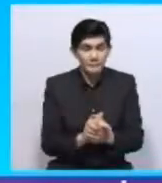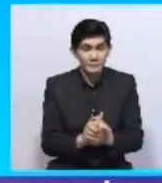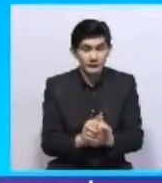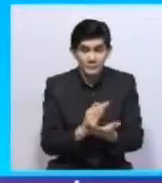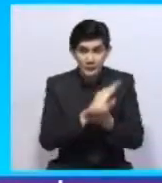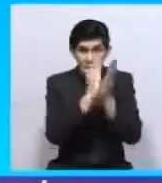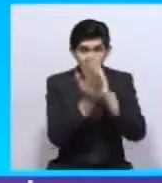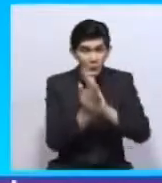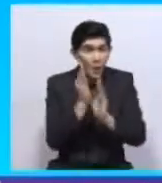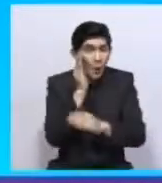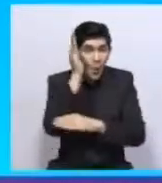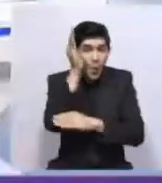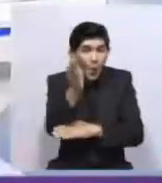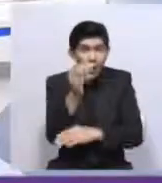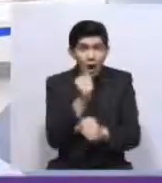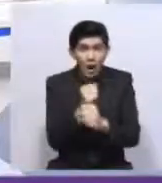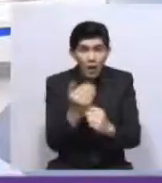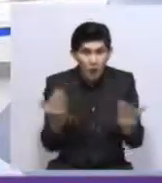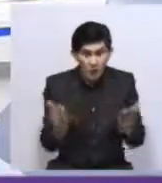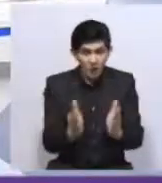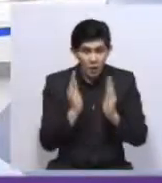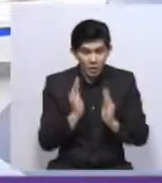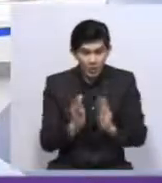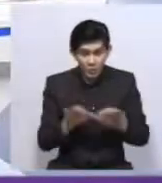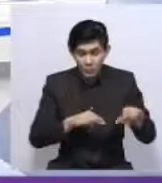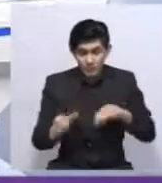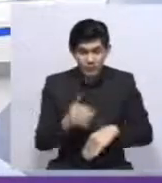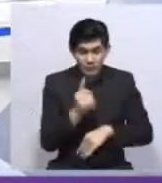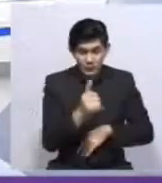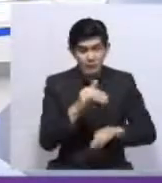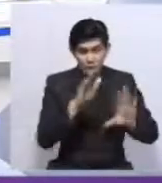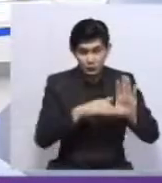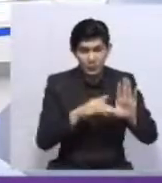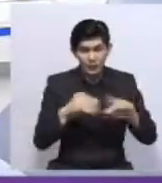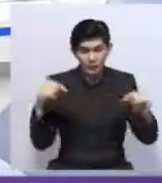ผลของการปฏิรูประยะยาวค่ะการเตรียมคนเข้ามาก็จะต้องมีคุณภาพด้วยค่ะ